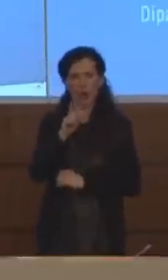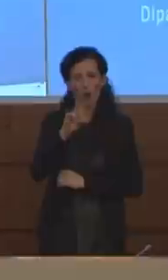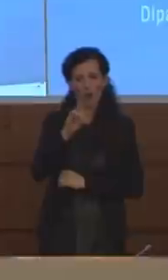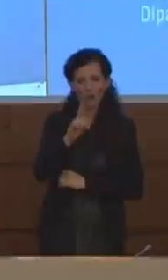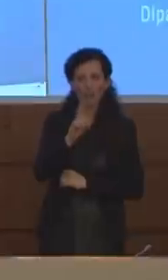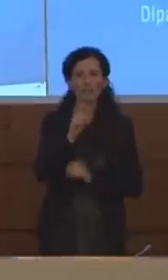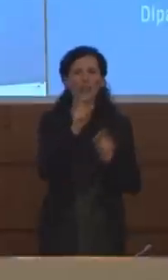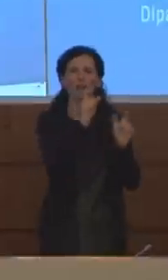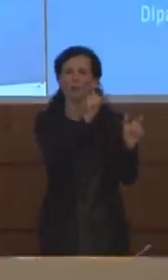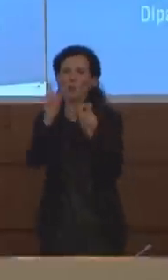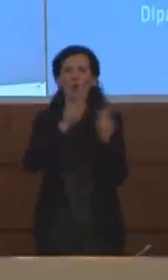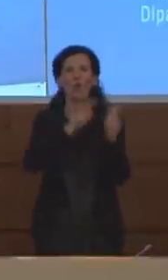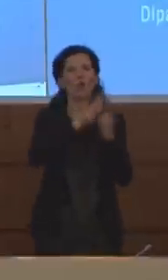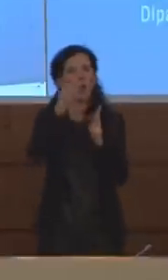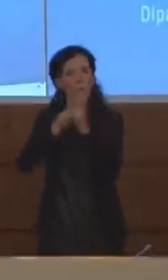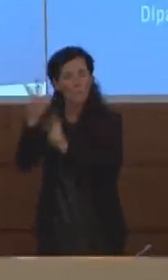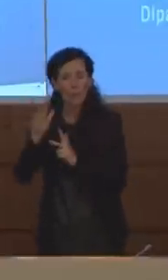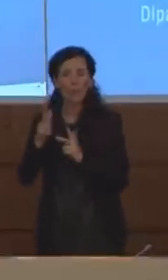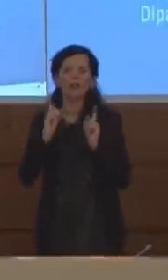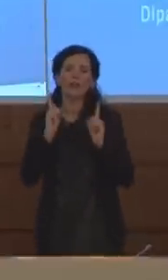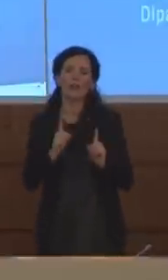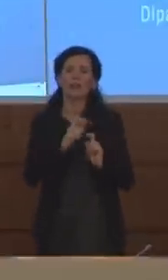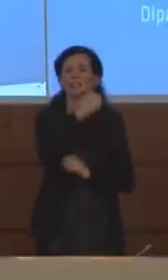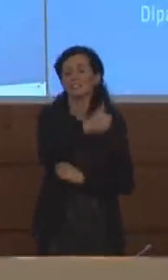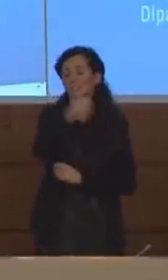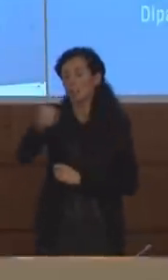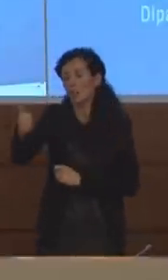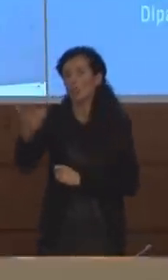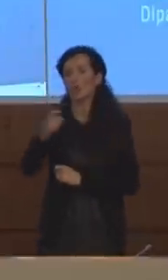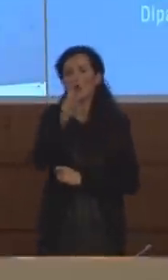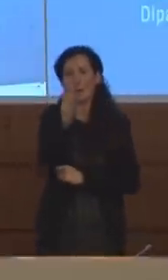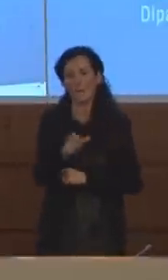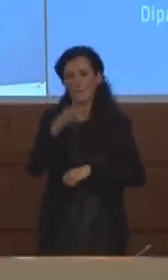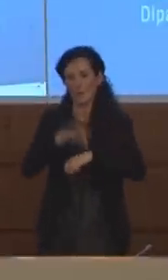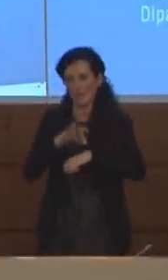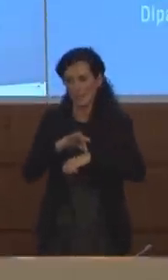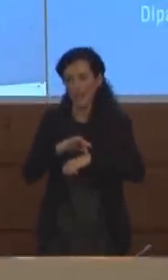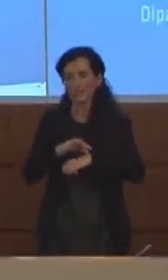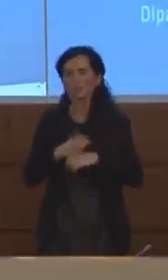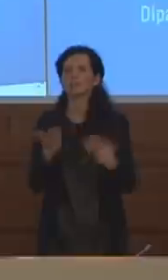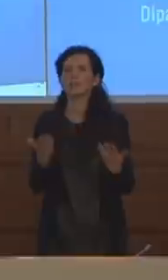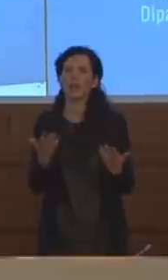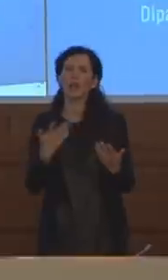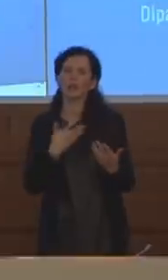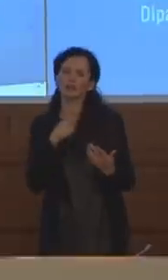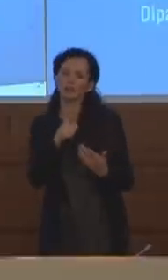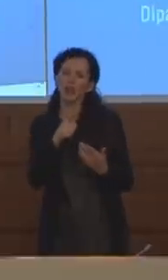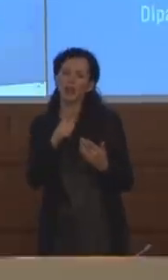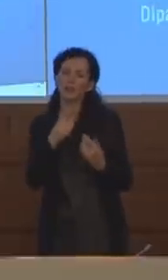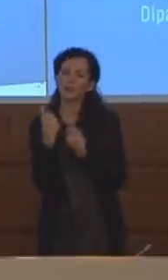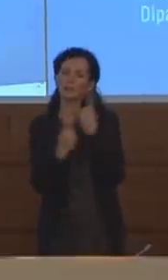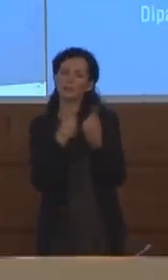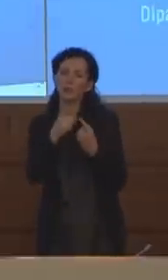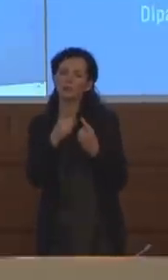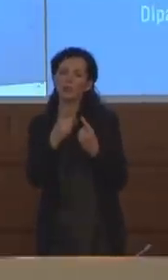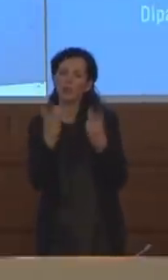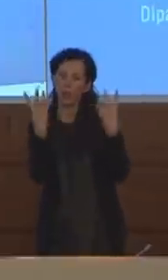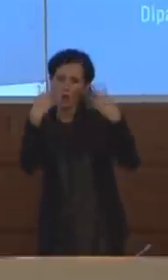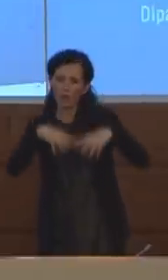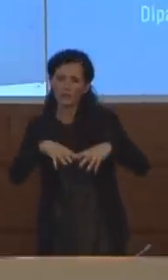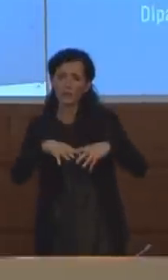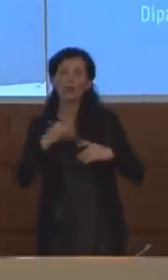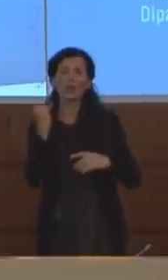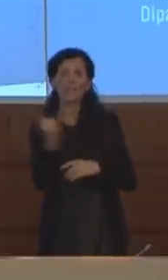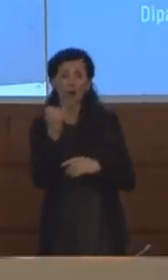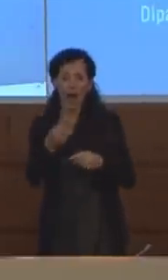chiaramente a livello di singolo comunità locale di comune avendo immediatamente la disposizione del regista è più facile dovendo mettere insieme